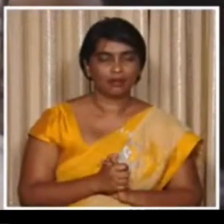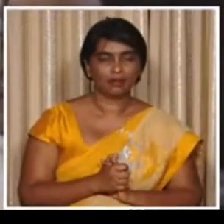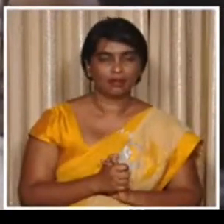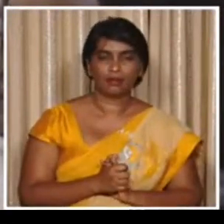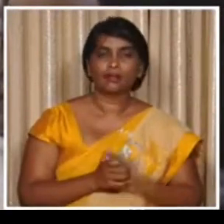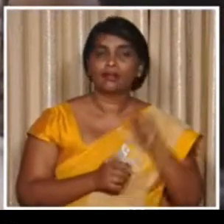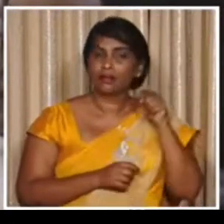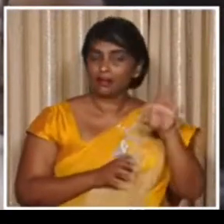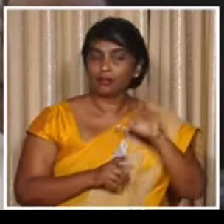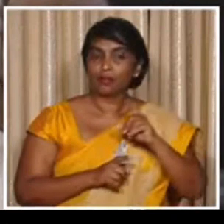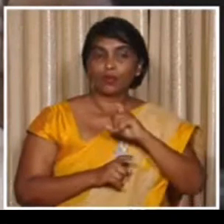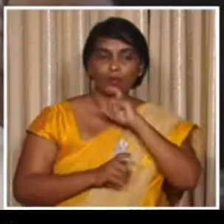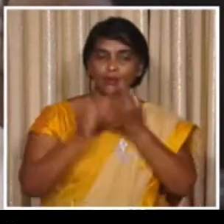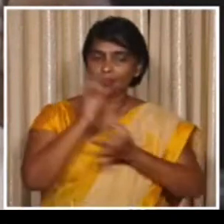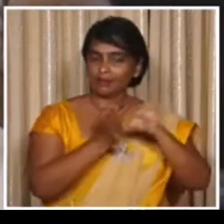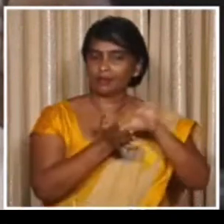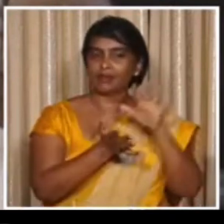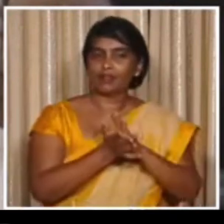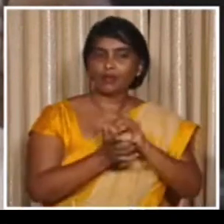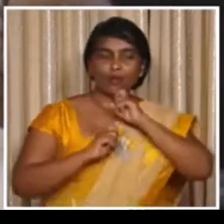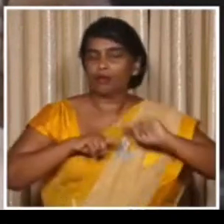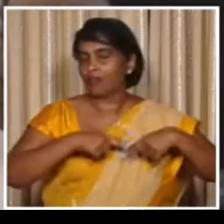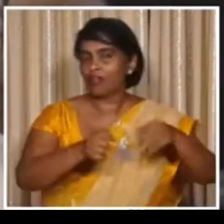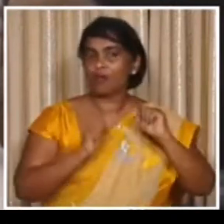हरिदी का मेतु नडवाला नडव को